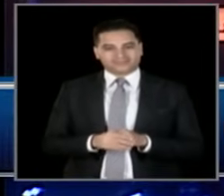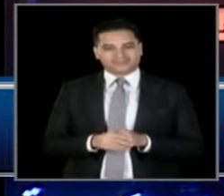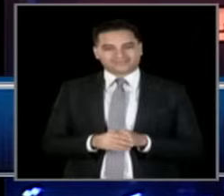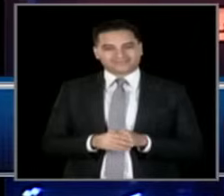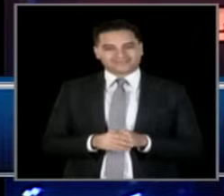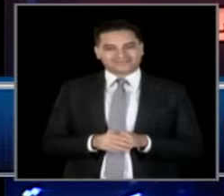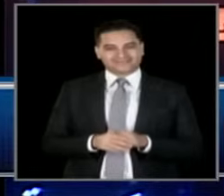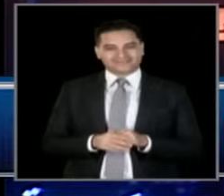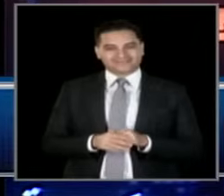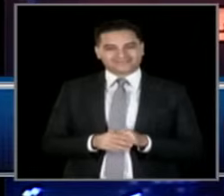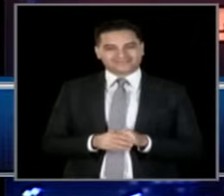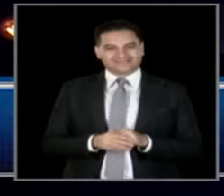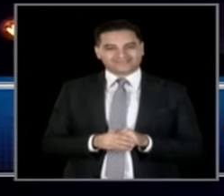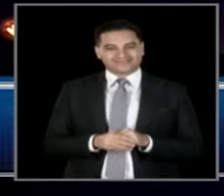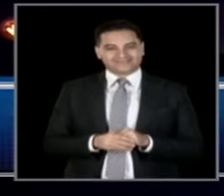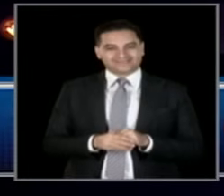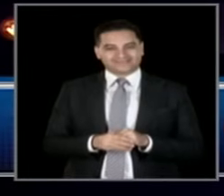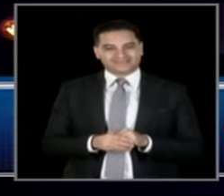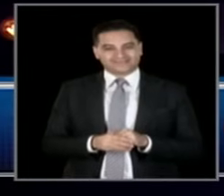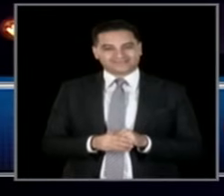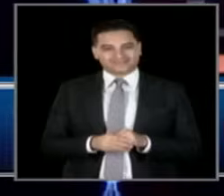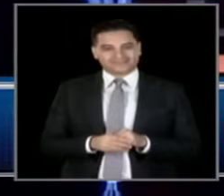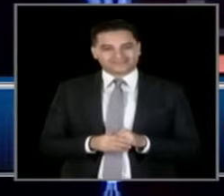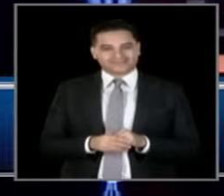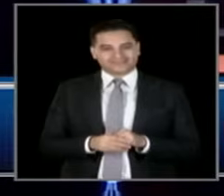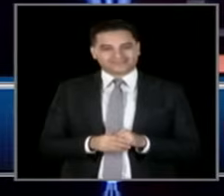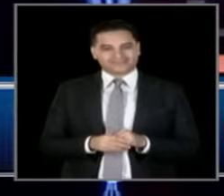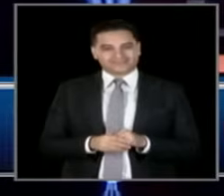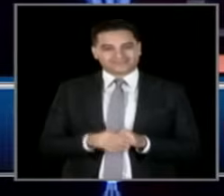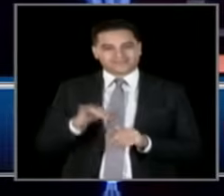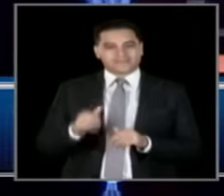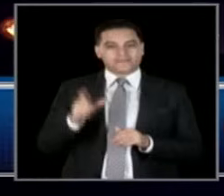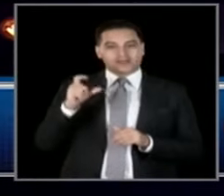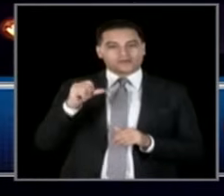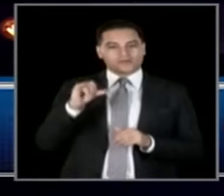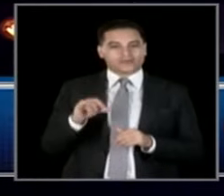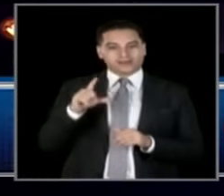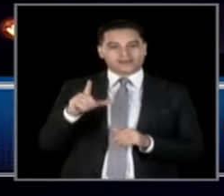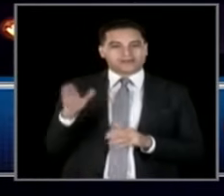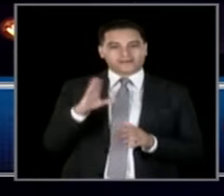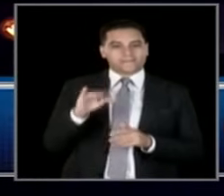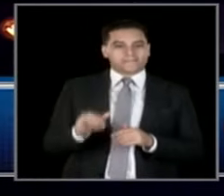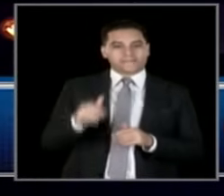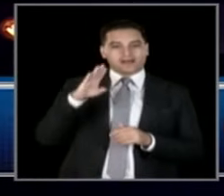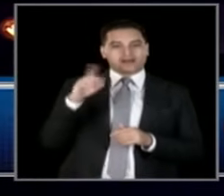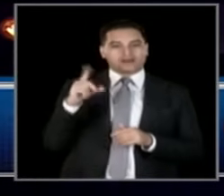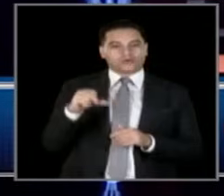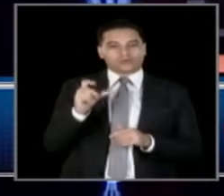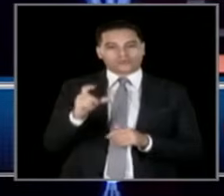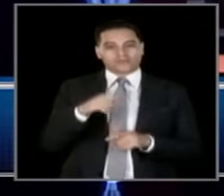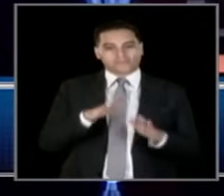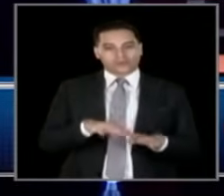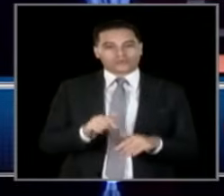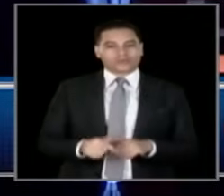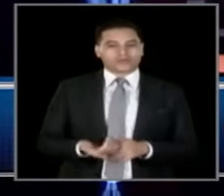إجابة مضحكة بس إيمانويل ماكرون. ما بمسكش أنا عارفة. أنا عارفة ماكرون أكيد. إجابة خاطئة. دلوقتي الرئيس